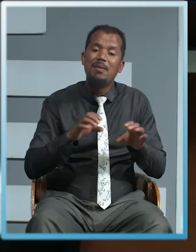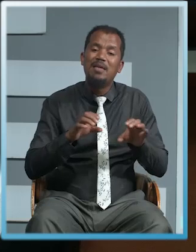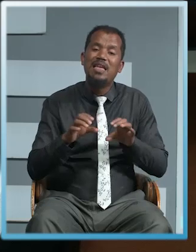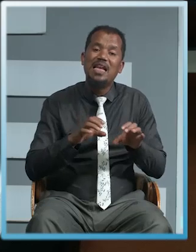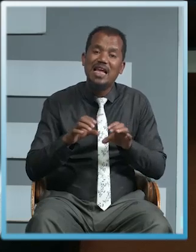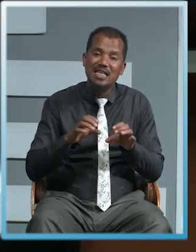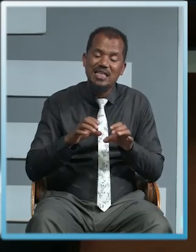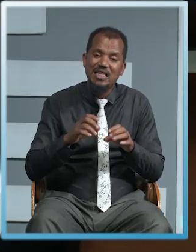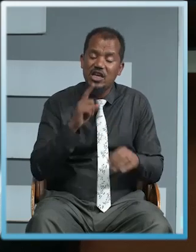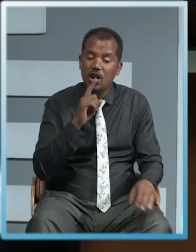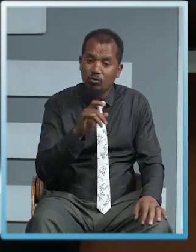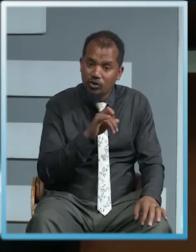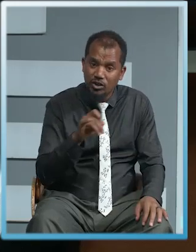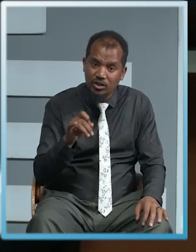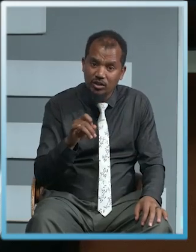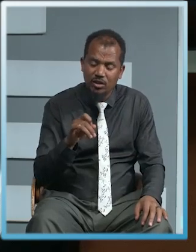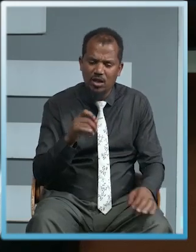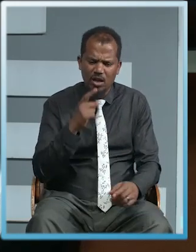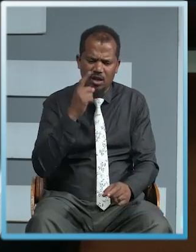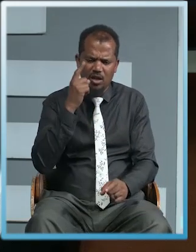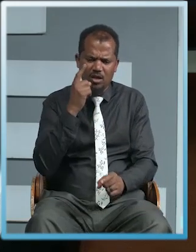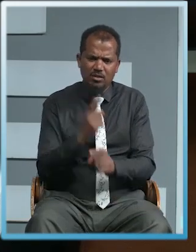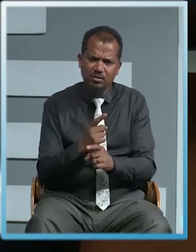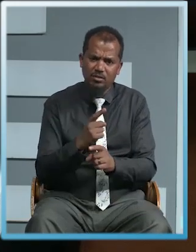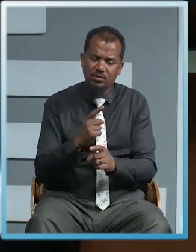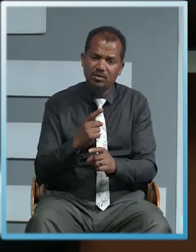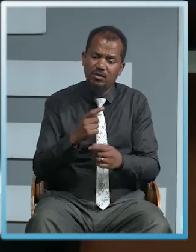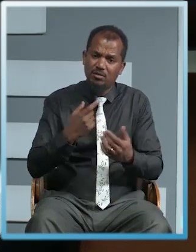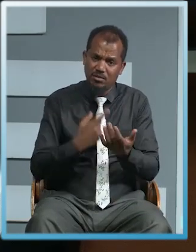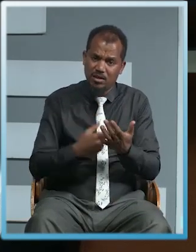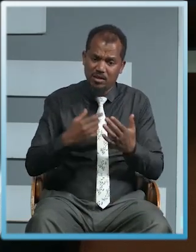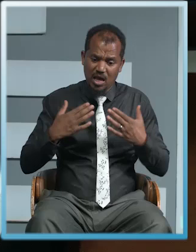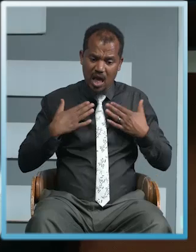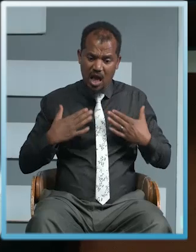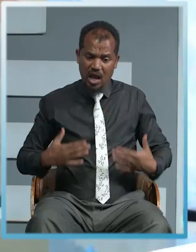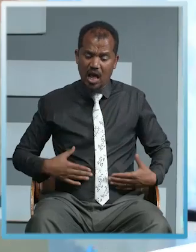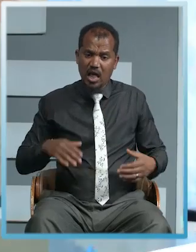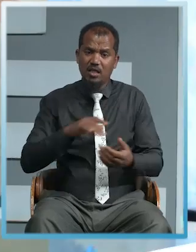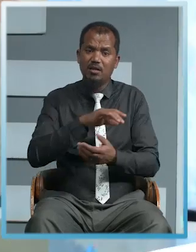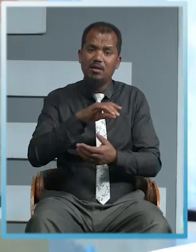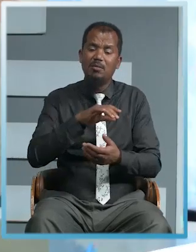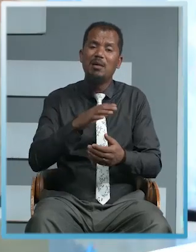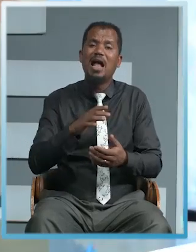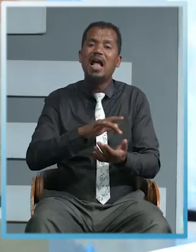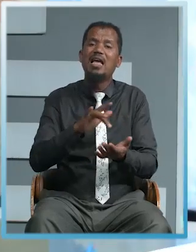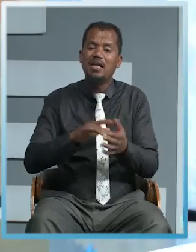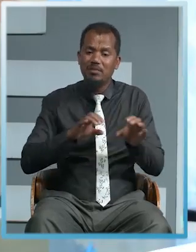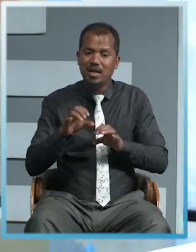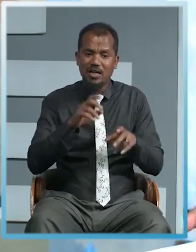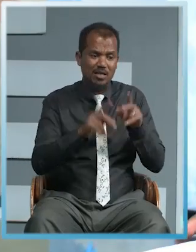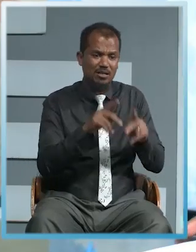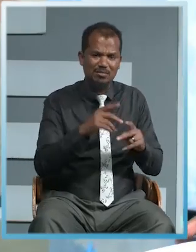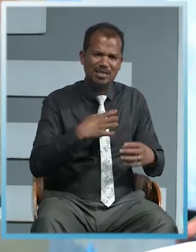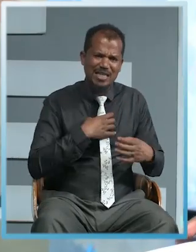የሚደረግ ነው እንጂ ልክ በእነዚህ አካላት መካከል በሚደረገው ልክ ህዝቡ